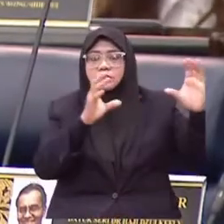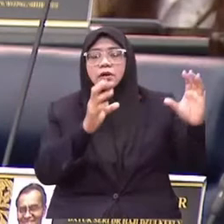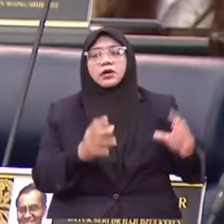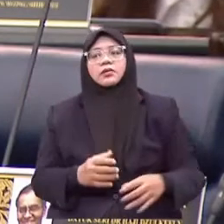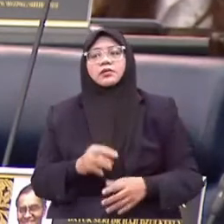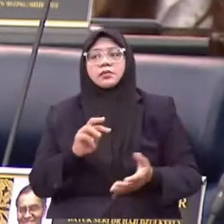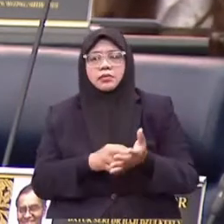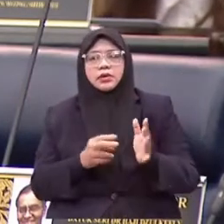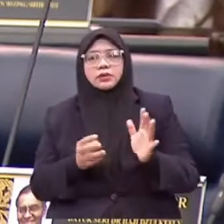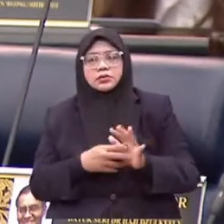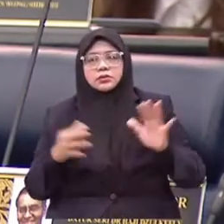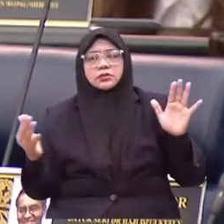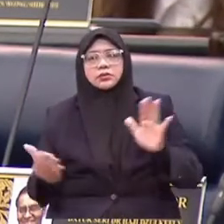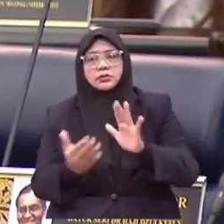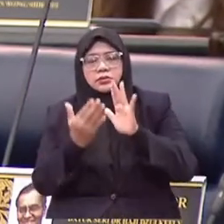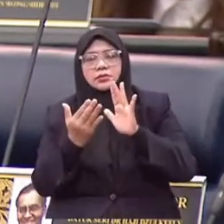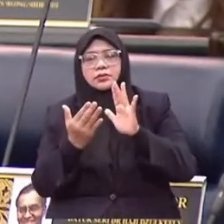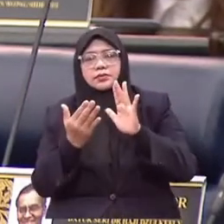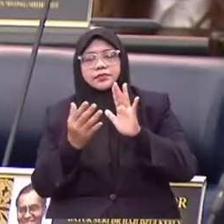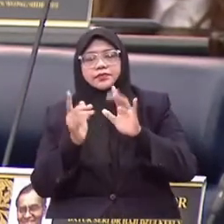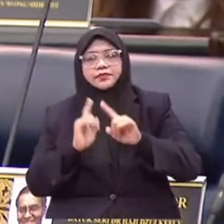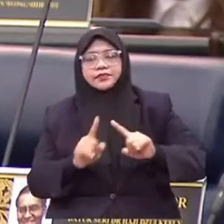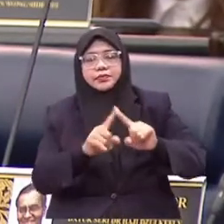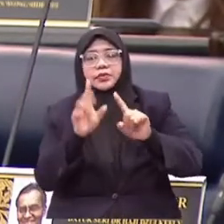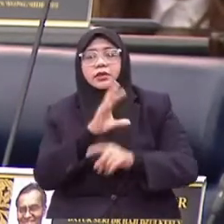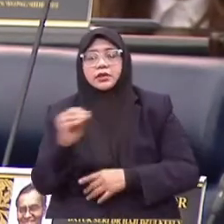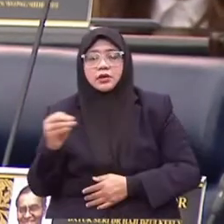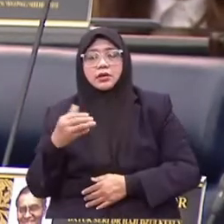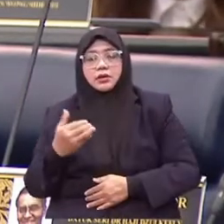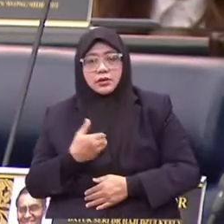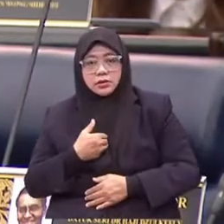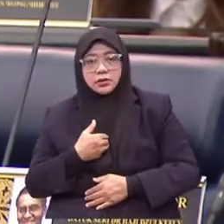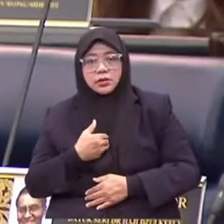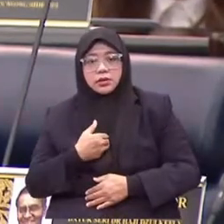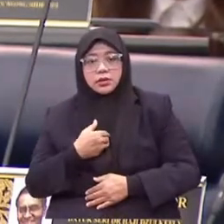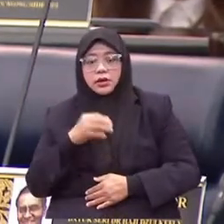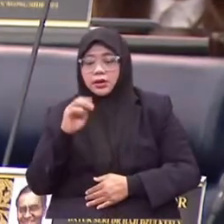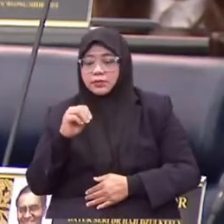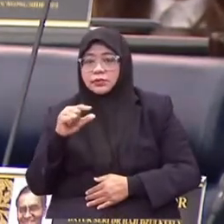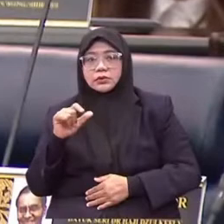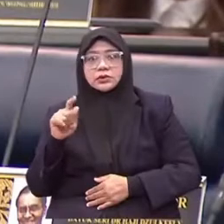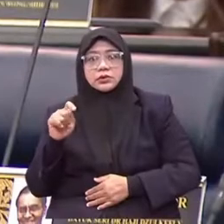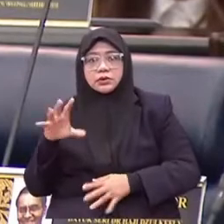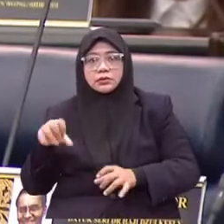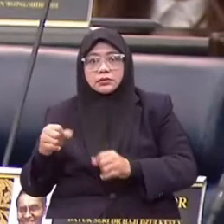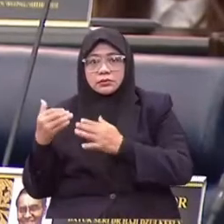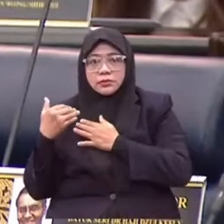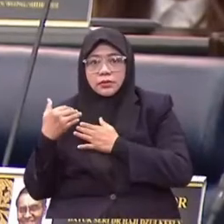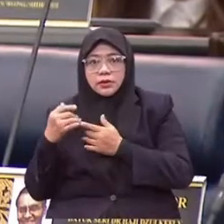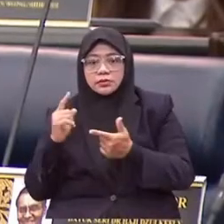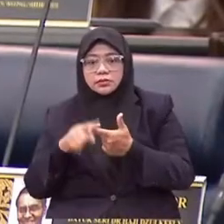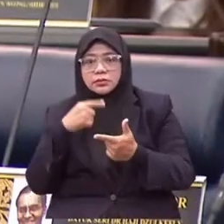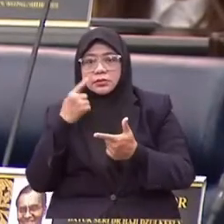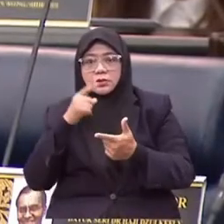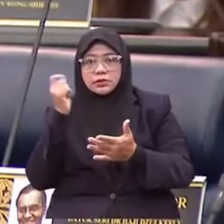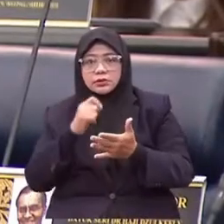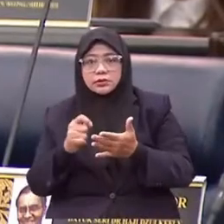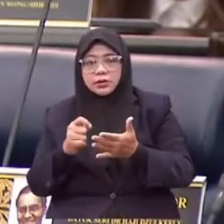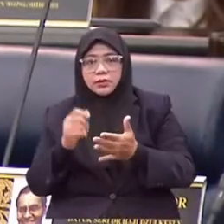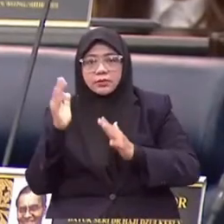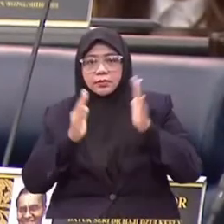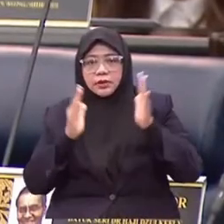adalah mautivisi dengan izip pucuknya tahu Adakah pemain peranan ini Siapakah untuk